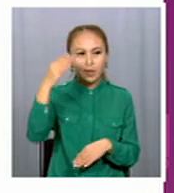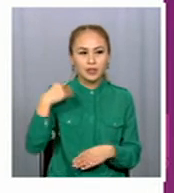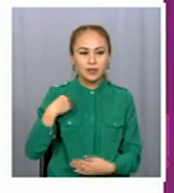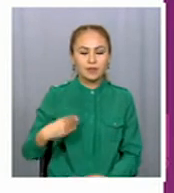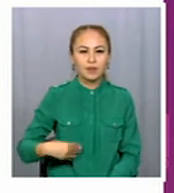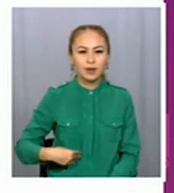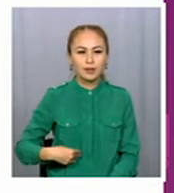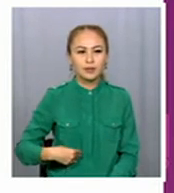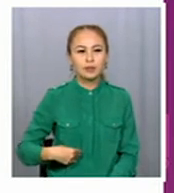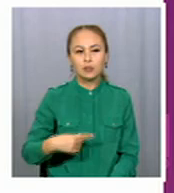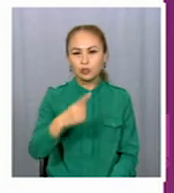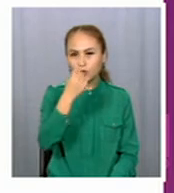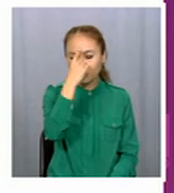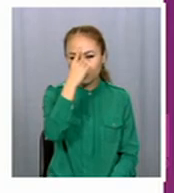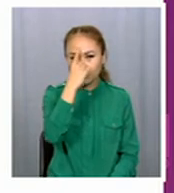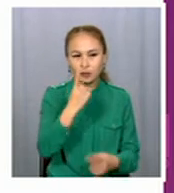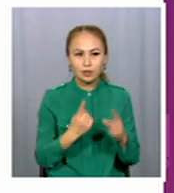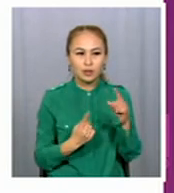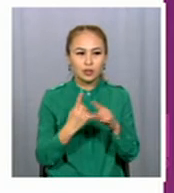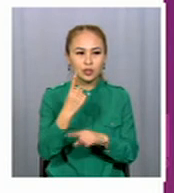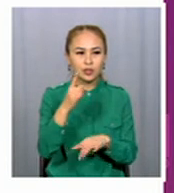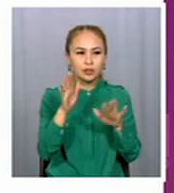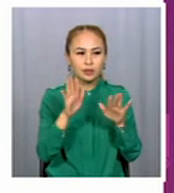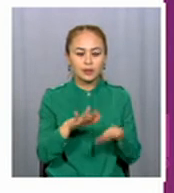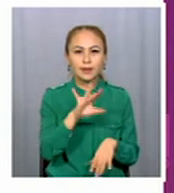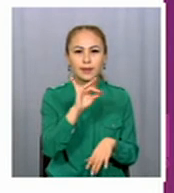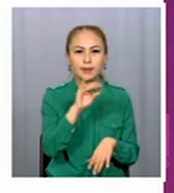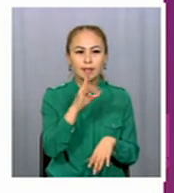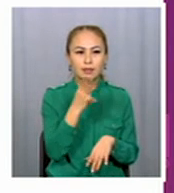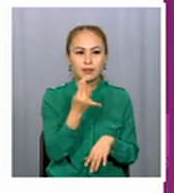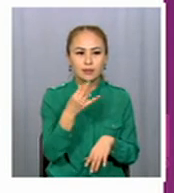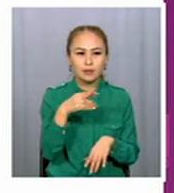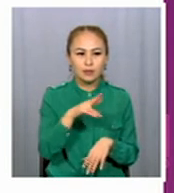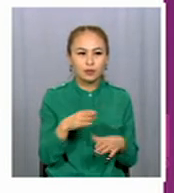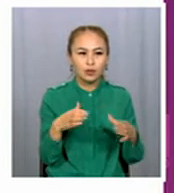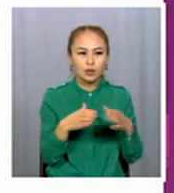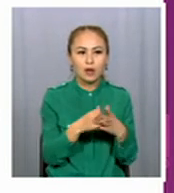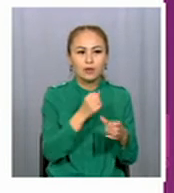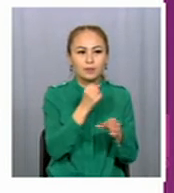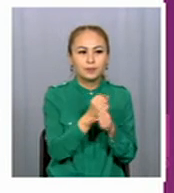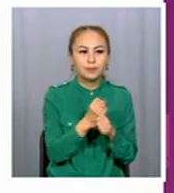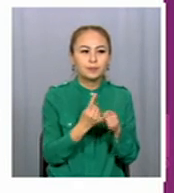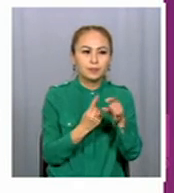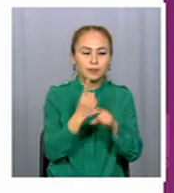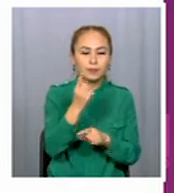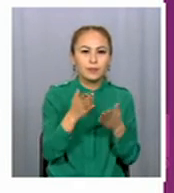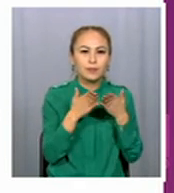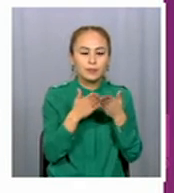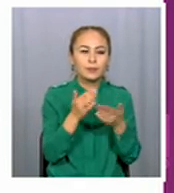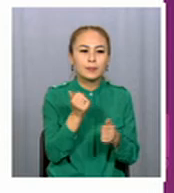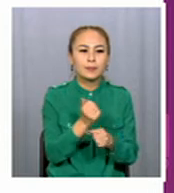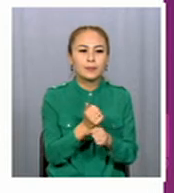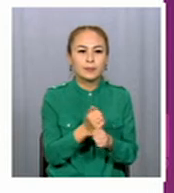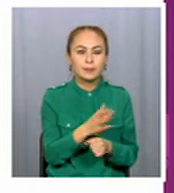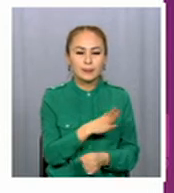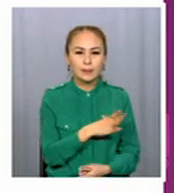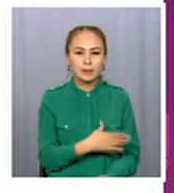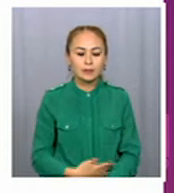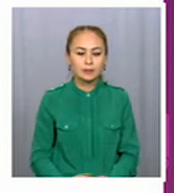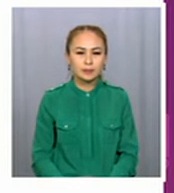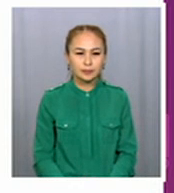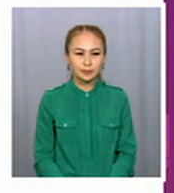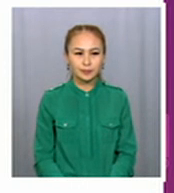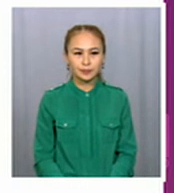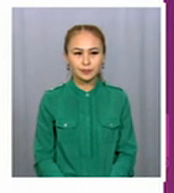Германия, Франция, Үндістан ғарышкерлерінің интернационалдық құрамы мен ғарыш